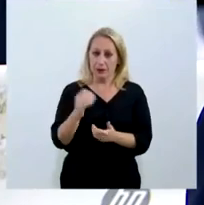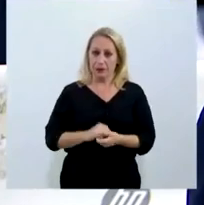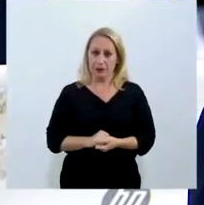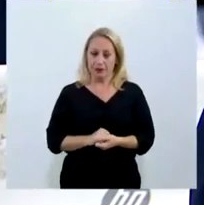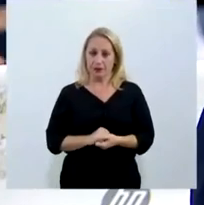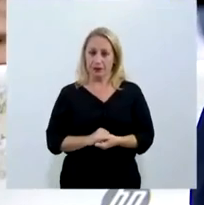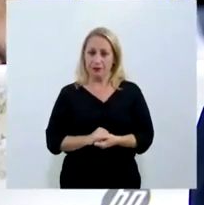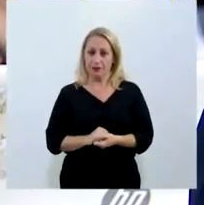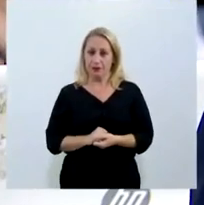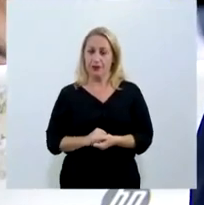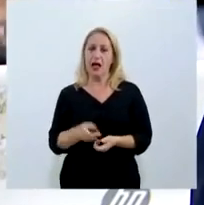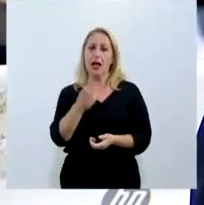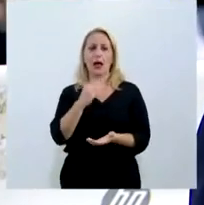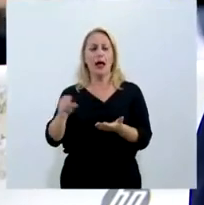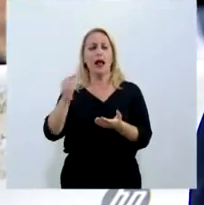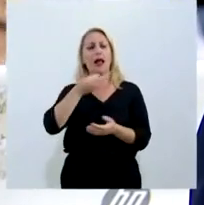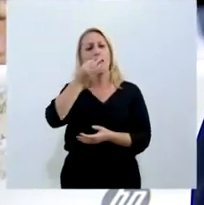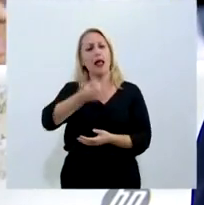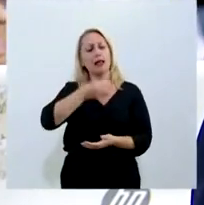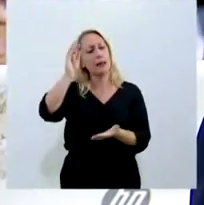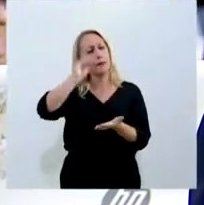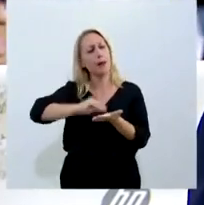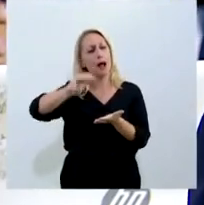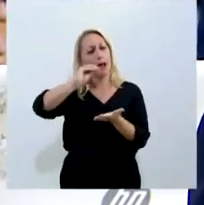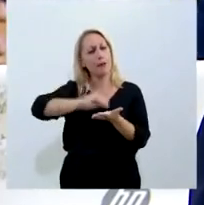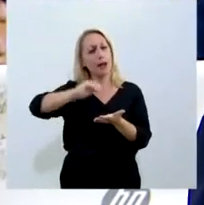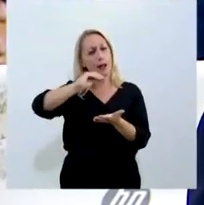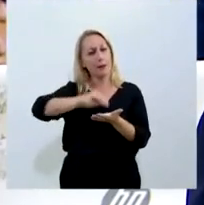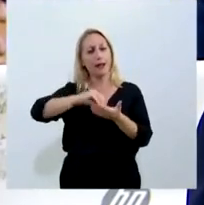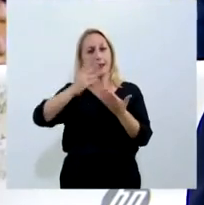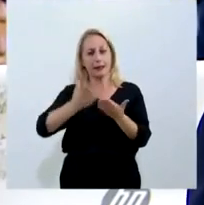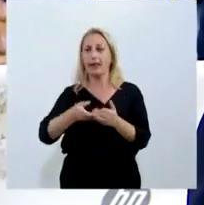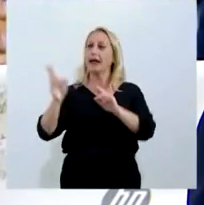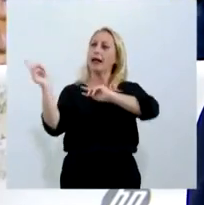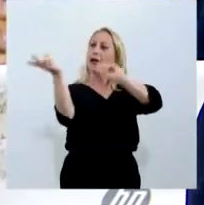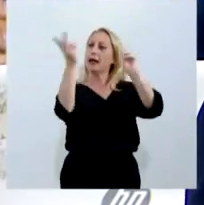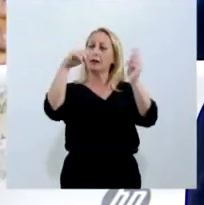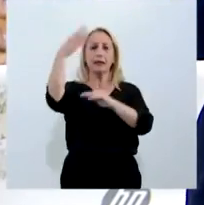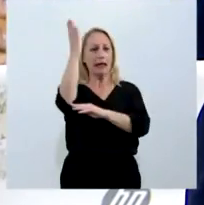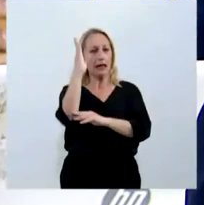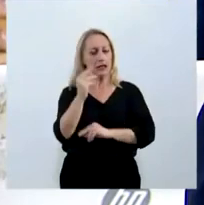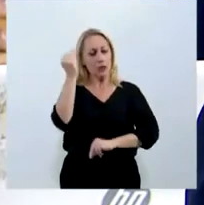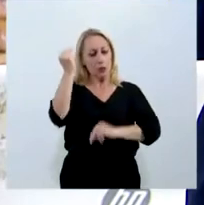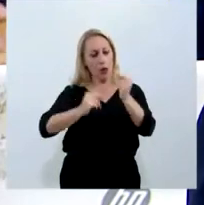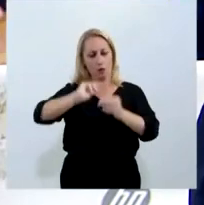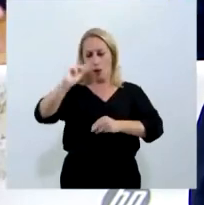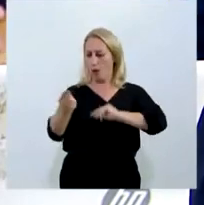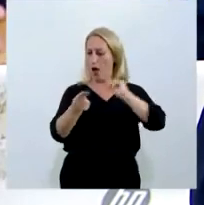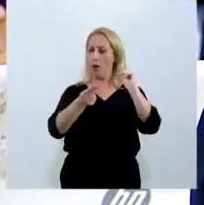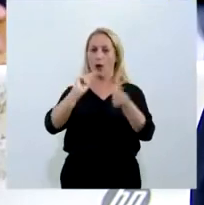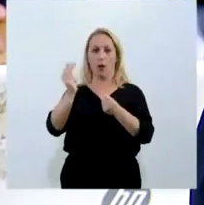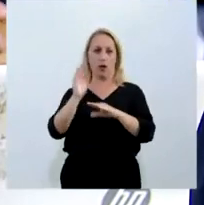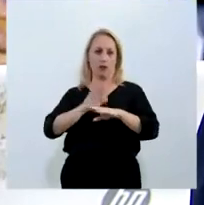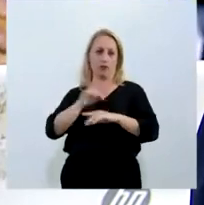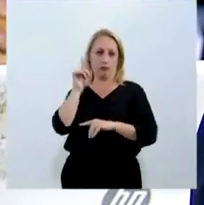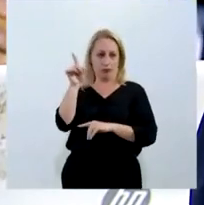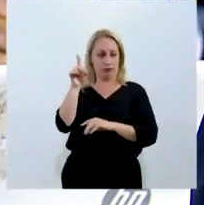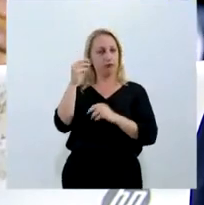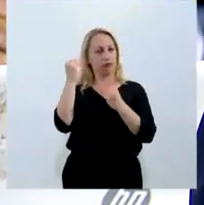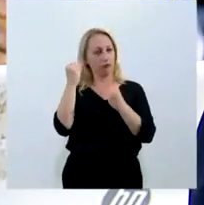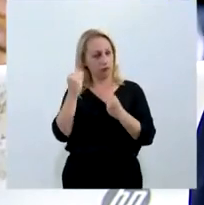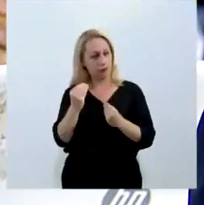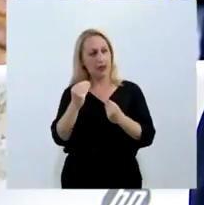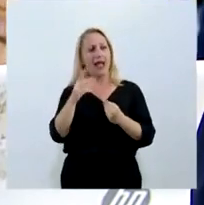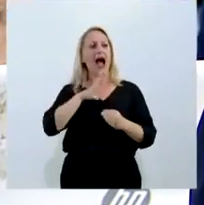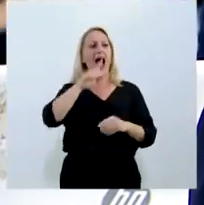Επαναλαμβάνετε τα μεγάλα προβλήματα που δημιουργεί η κλιματική κρίση. Όμως,